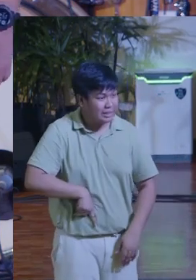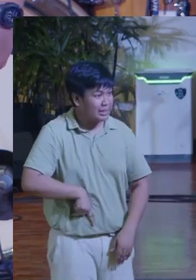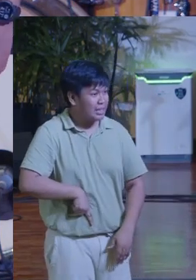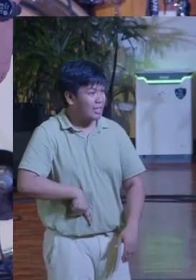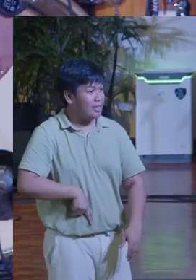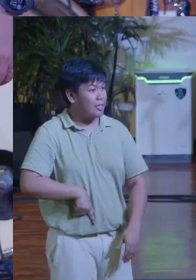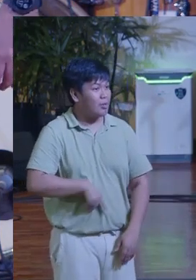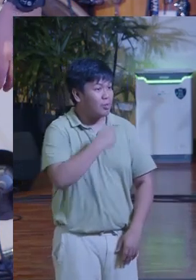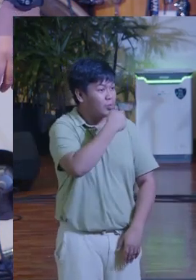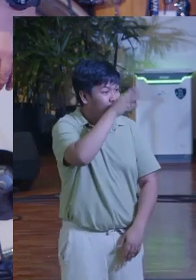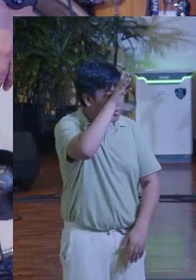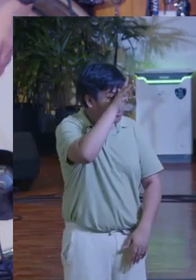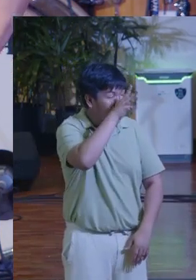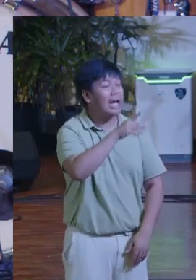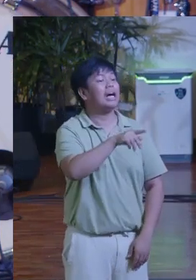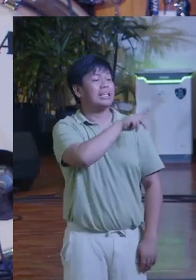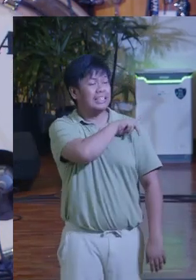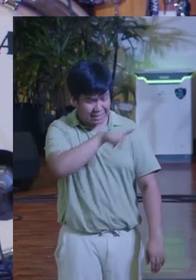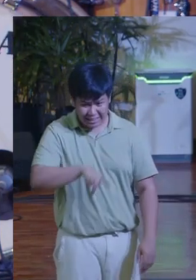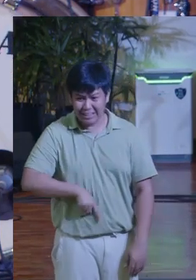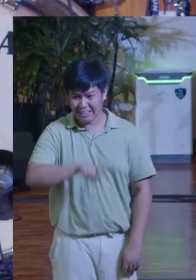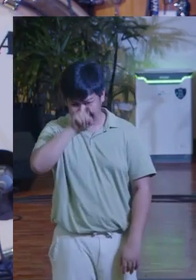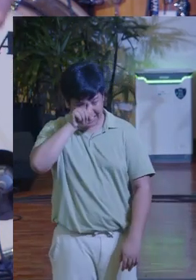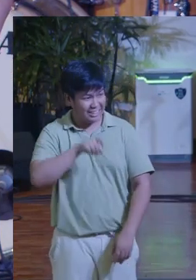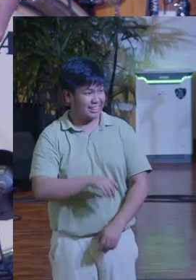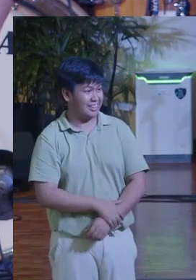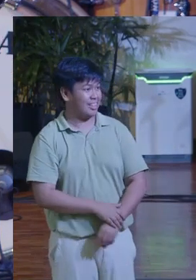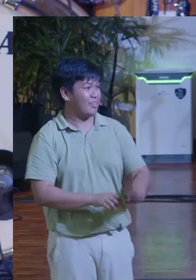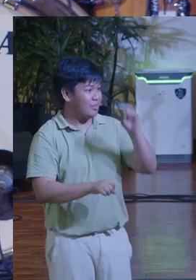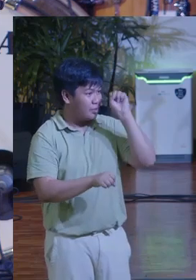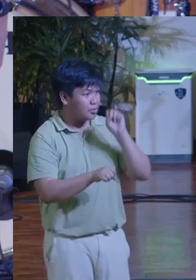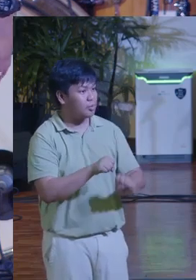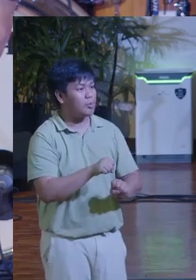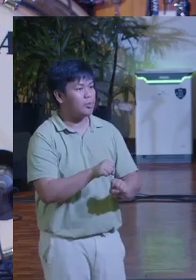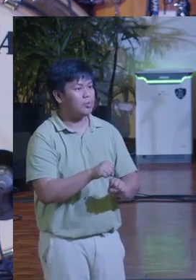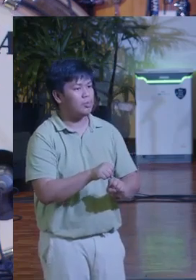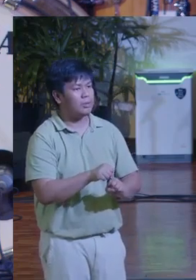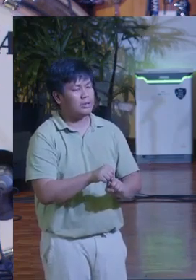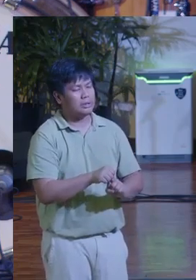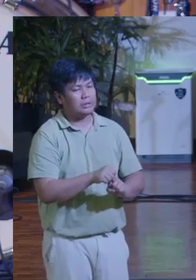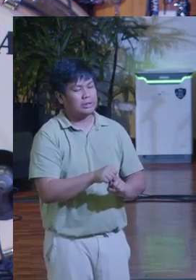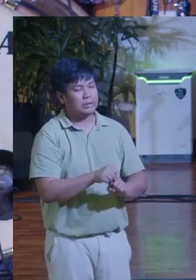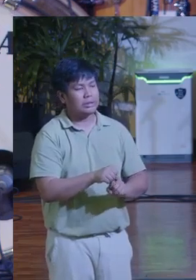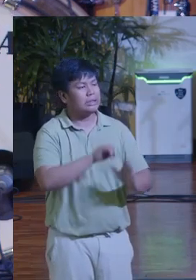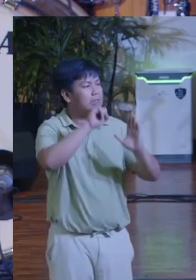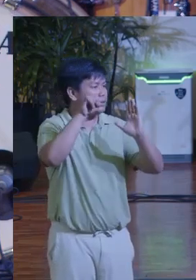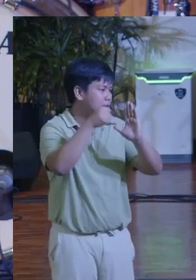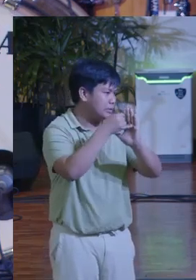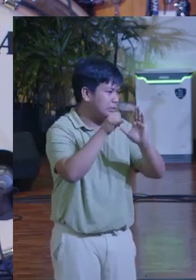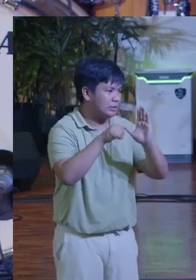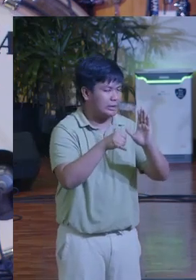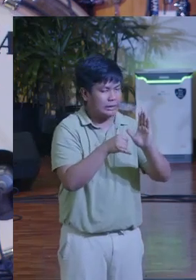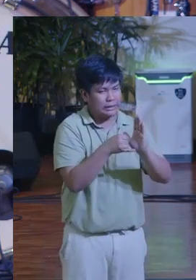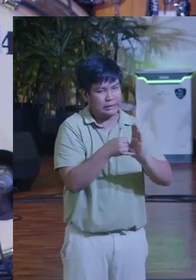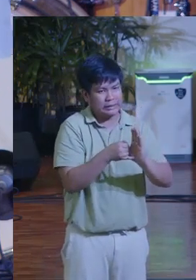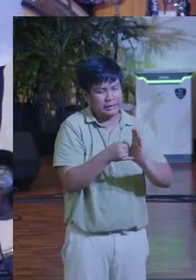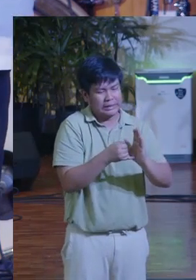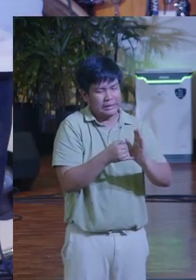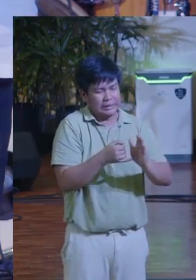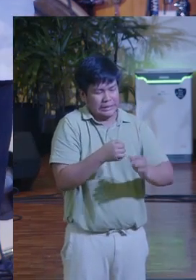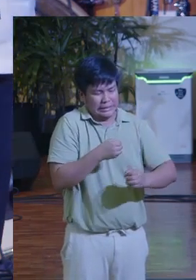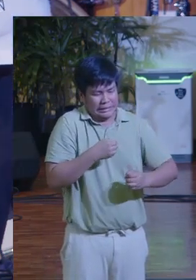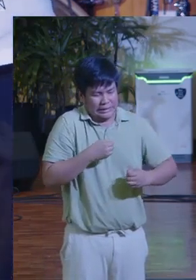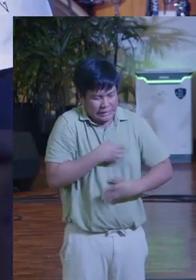inutos. So kanya pa rin isinugal kung baga. Pero sa ating Panginoon, kapag